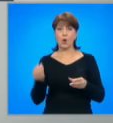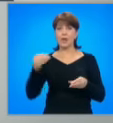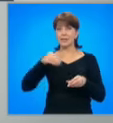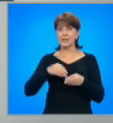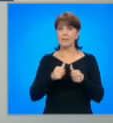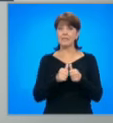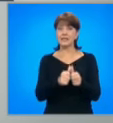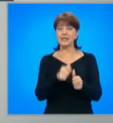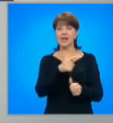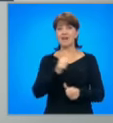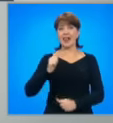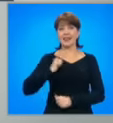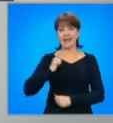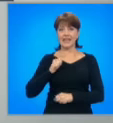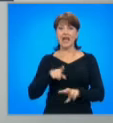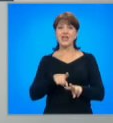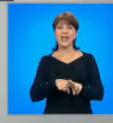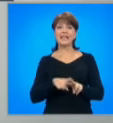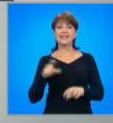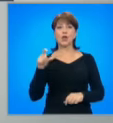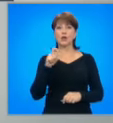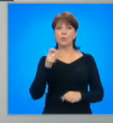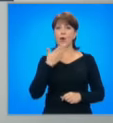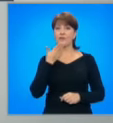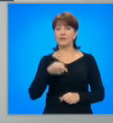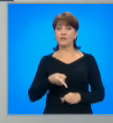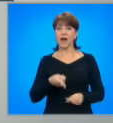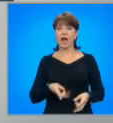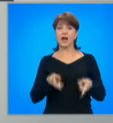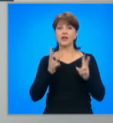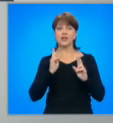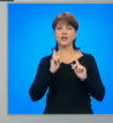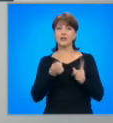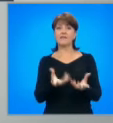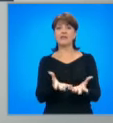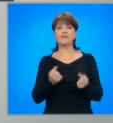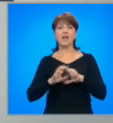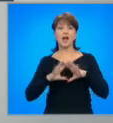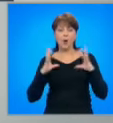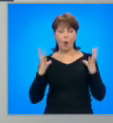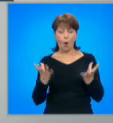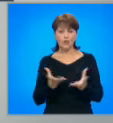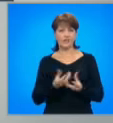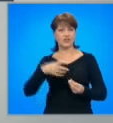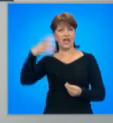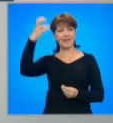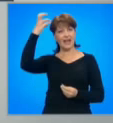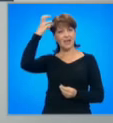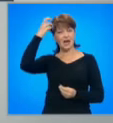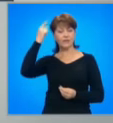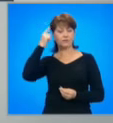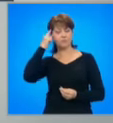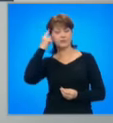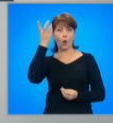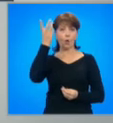към НАТО. Йенс Столтенберг обяви, че това е решение, което трябва да бъде взето от всички държави в алианса с